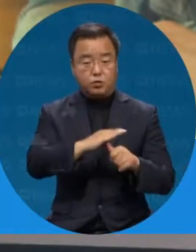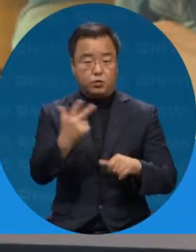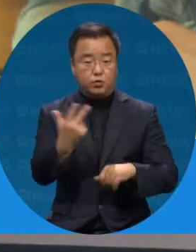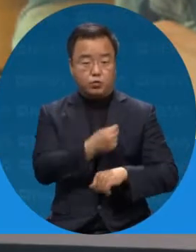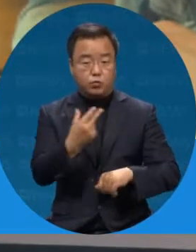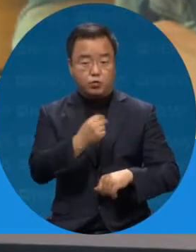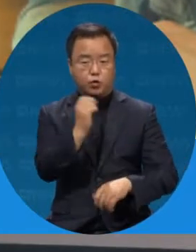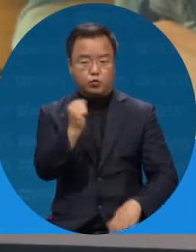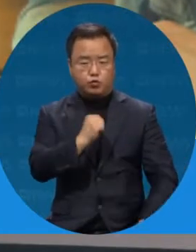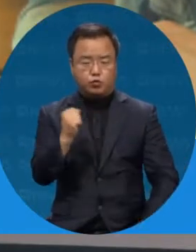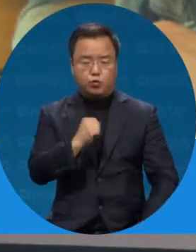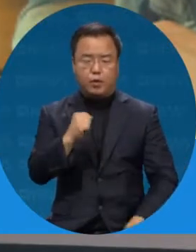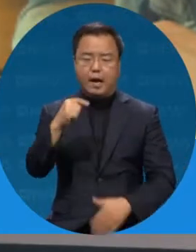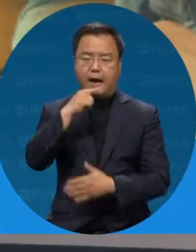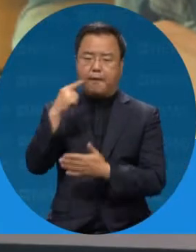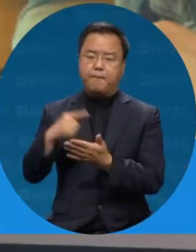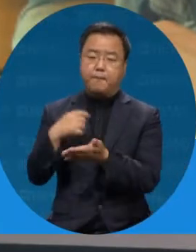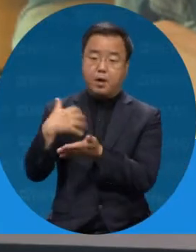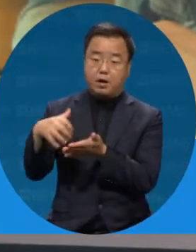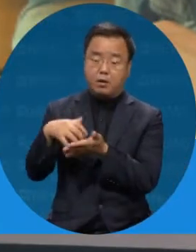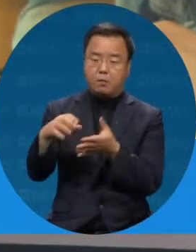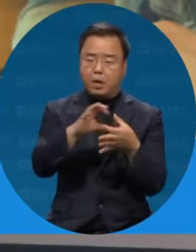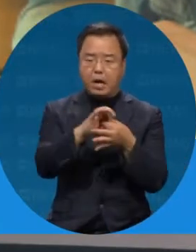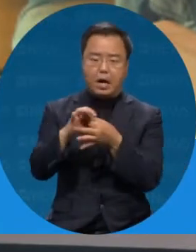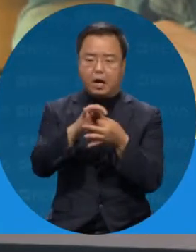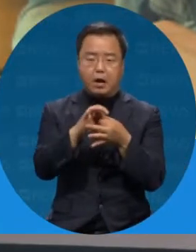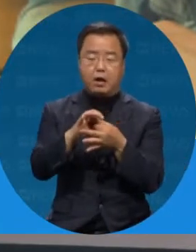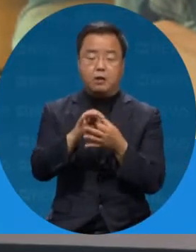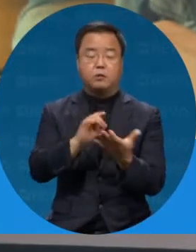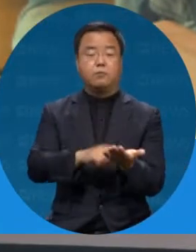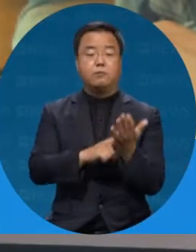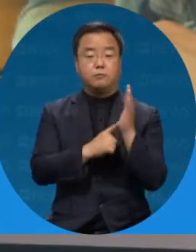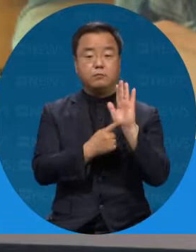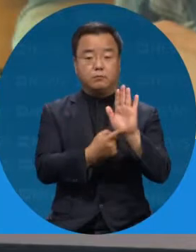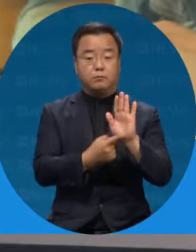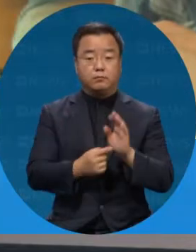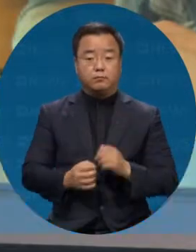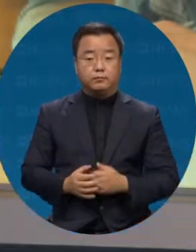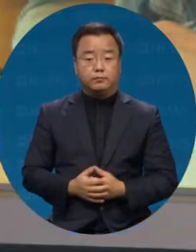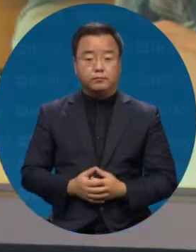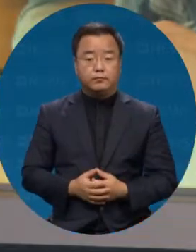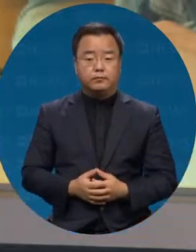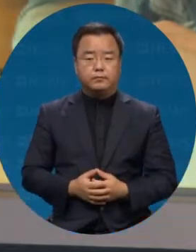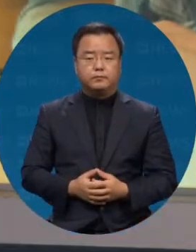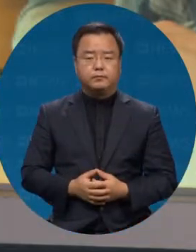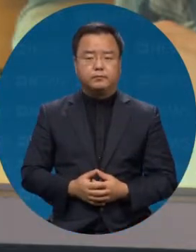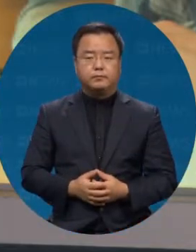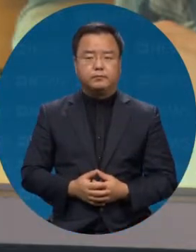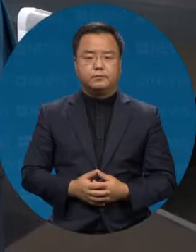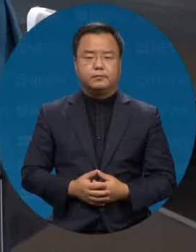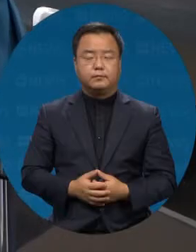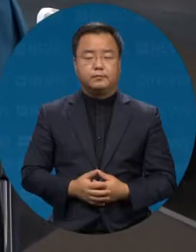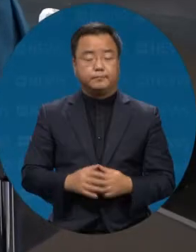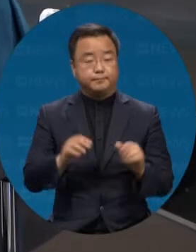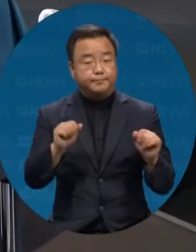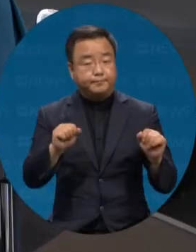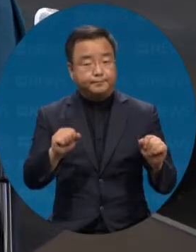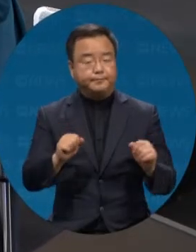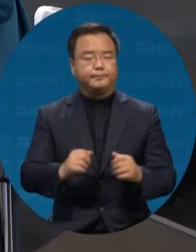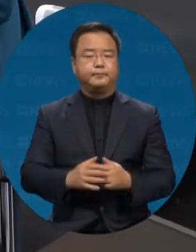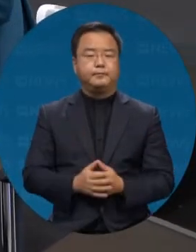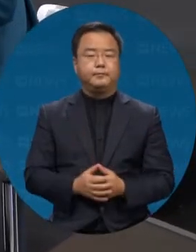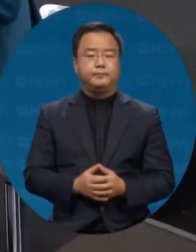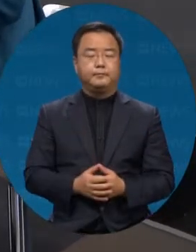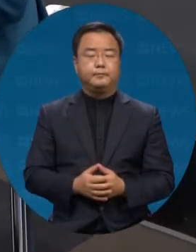상관관계를 지닌다는 새 연구 결과를 보고해 눈길을 끌고 있습니다. 오늘 글로벌 뉴스 브리핑에서 자세히 살펴보겠습니다. 자, 길금희 기자 안녕하세요. 안녕하세요.